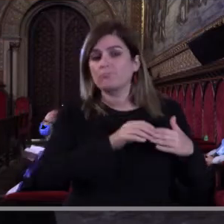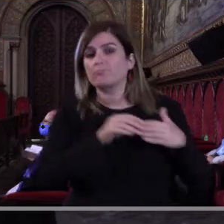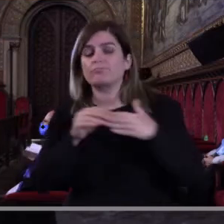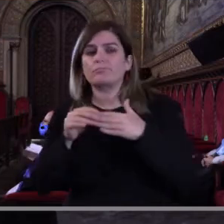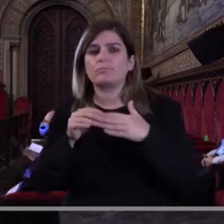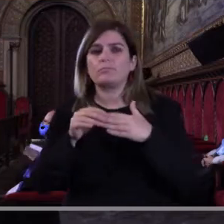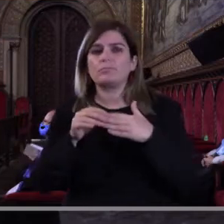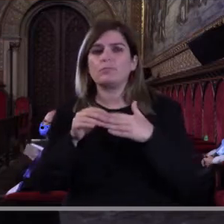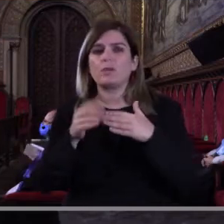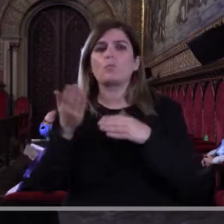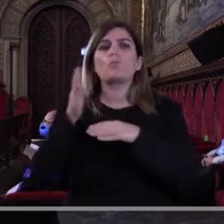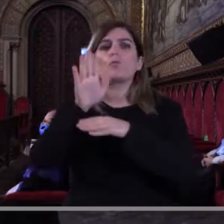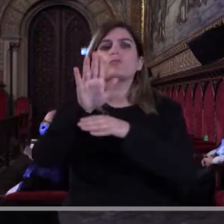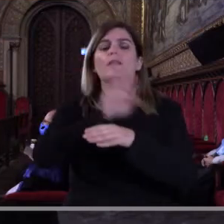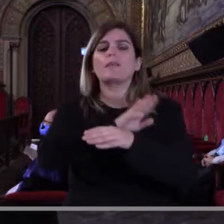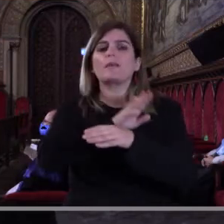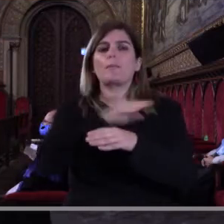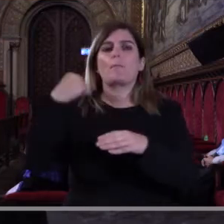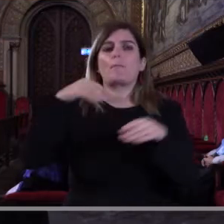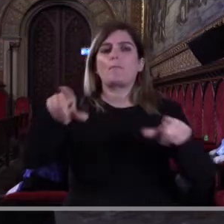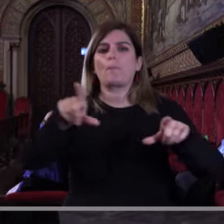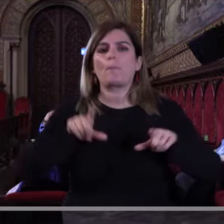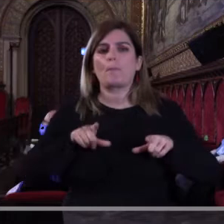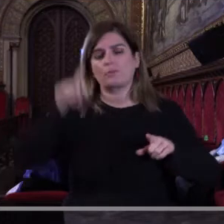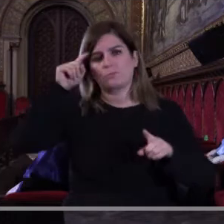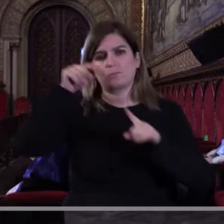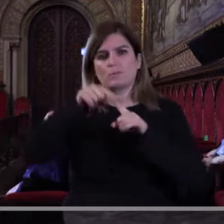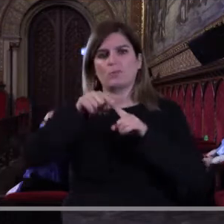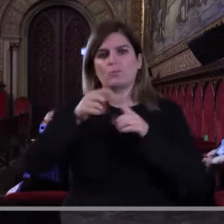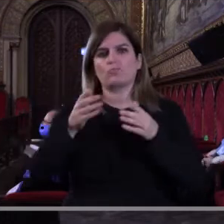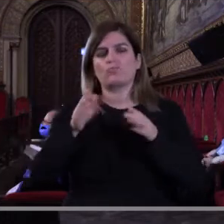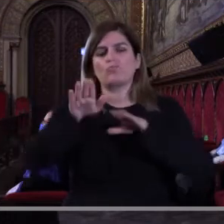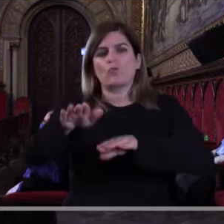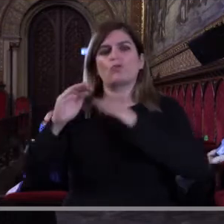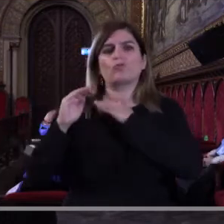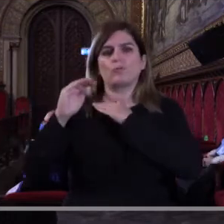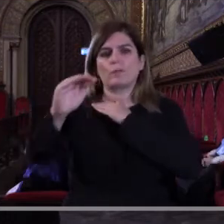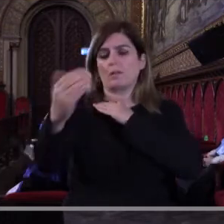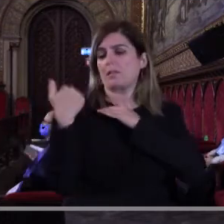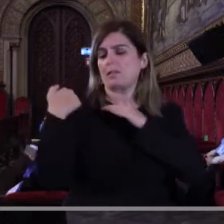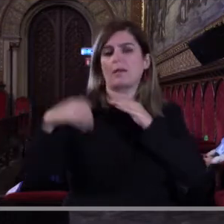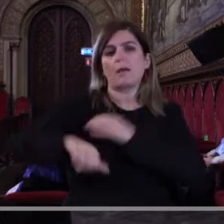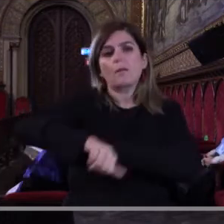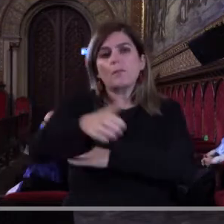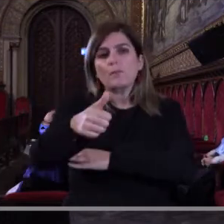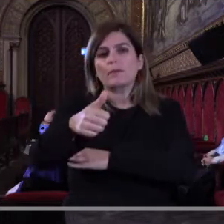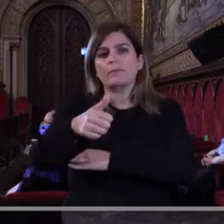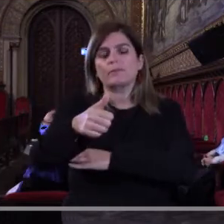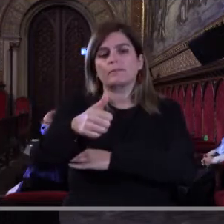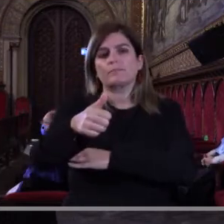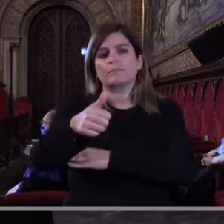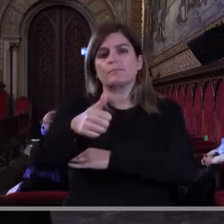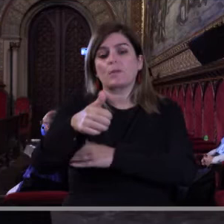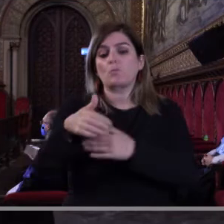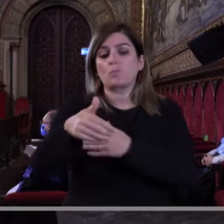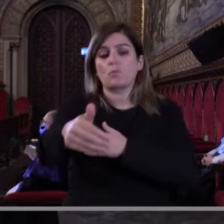la proposta de màster de reptes globals per la sostenibilitat, aprovat recentment i del qual es farà una